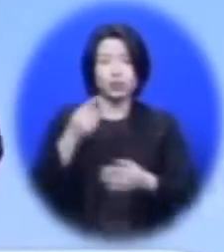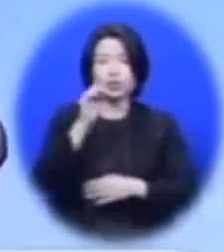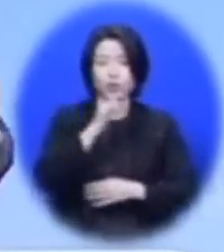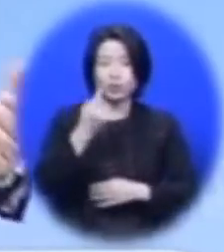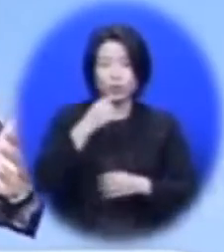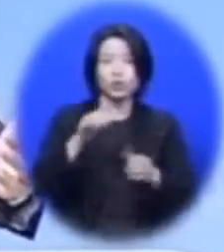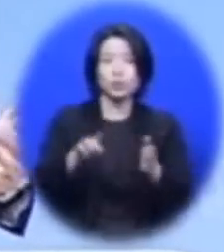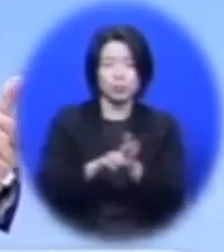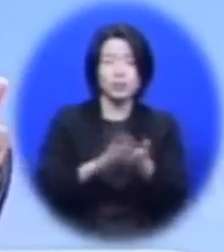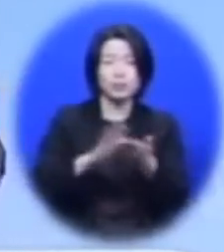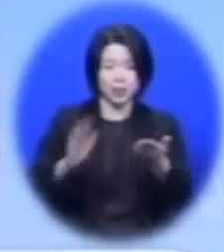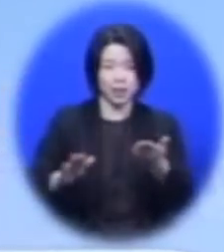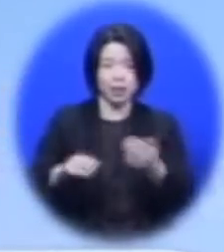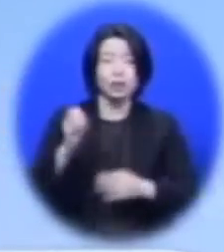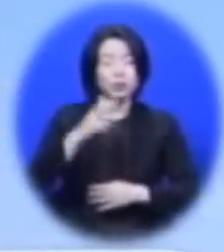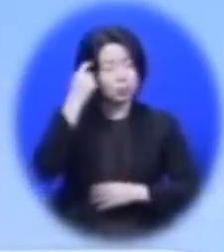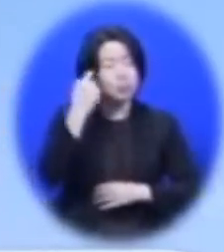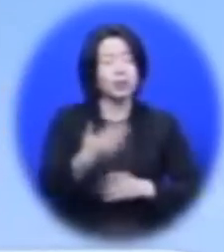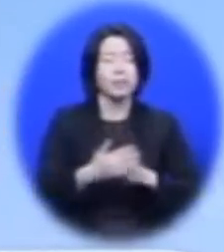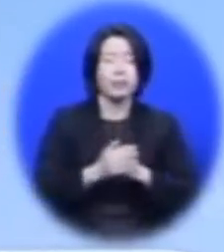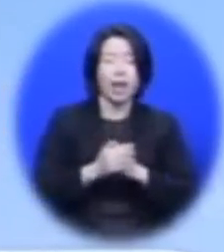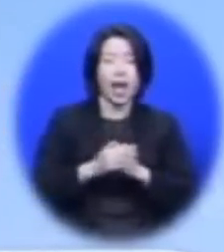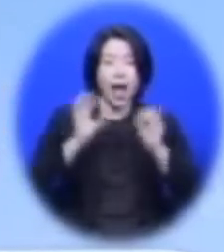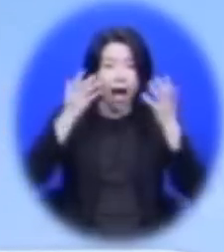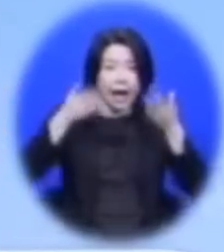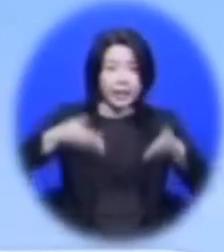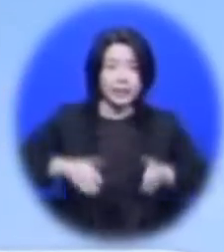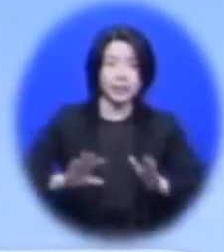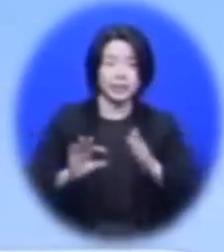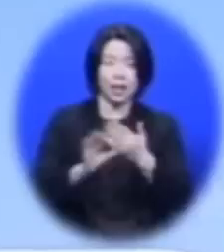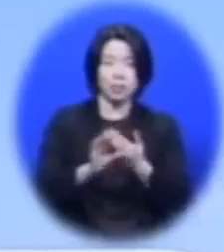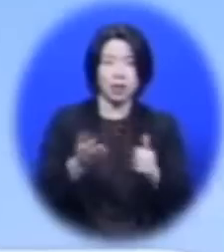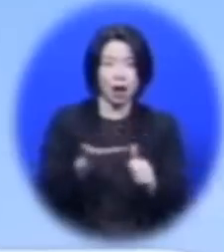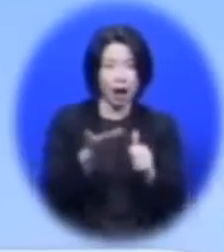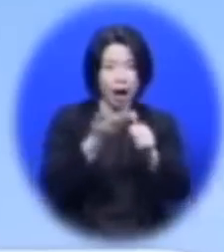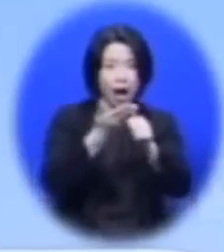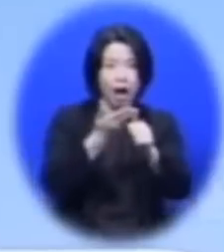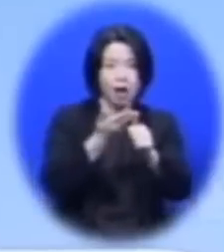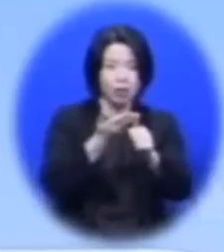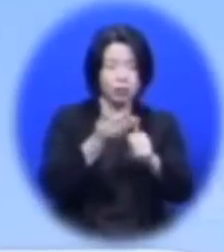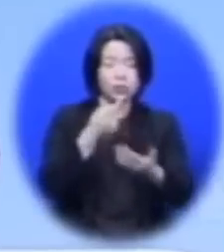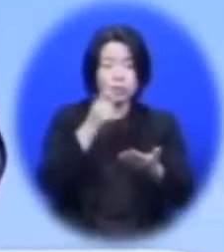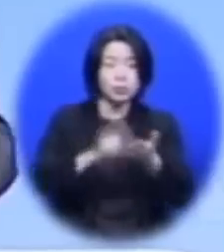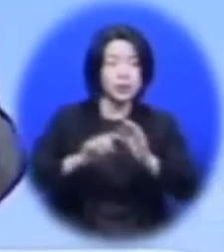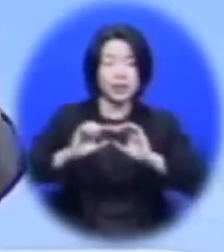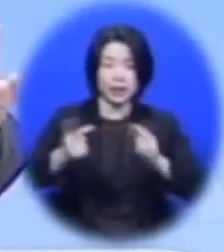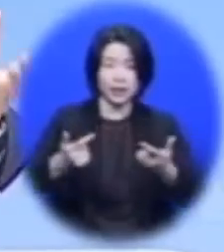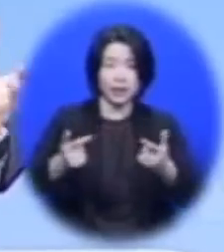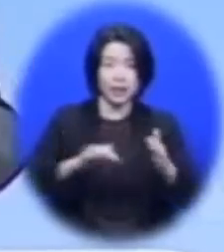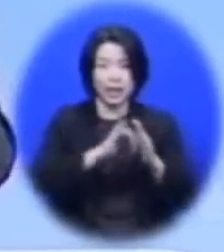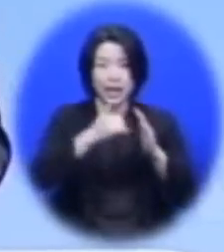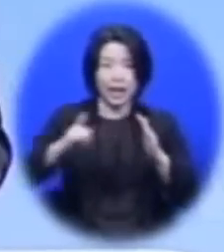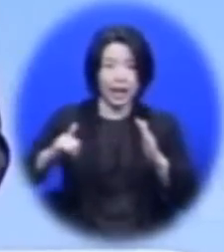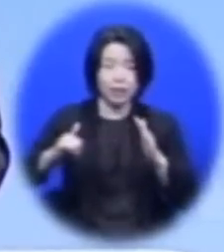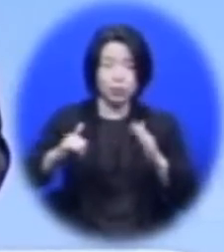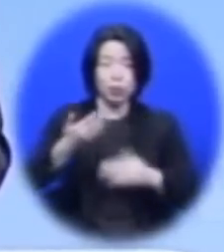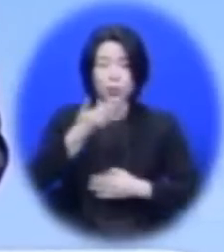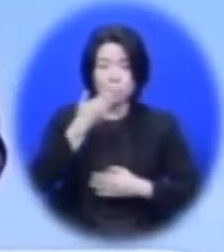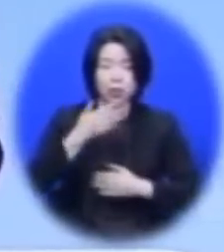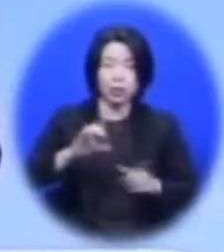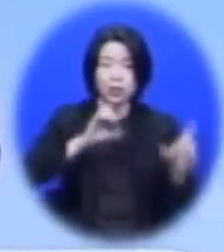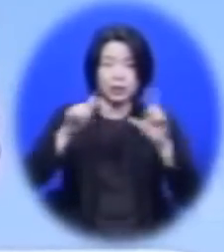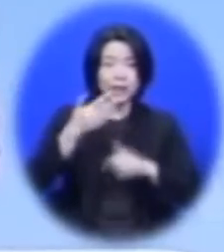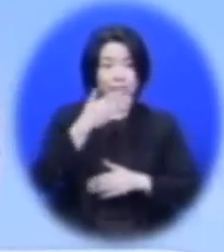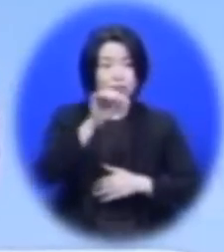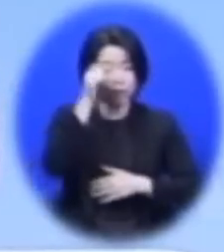너 애를 낳으면 그애 기르는 일이 그것도 만만치 않은 일인데 그 가족들 먹여 살릴 수는